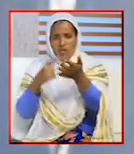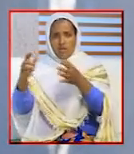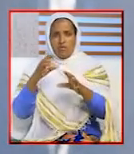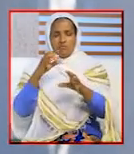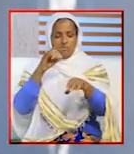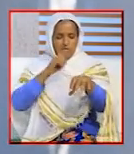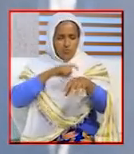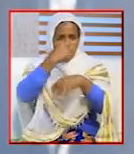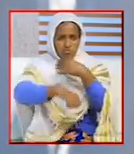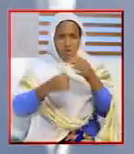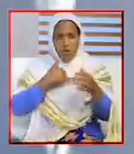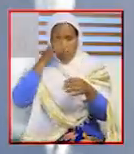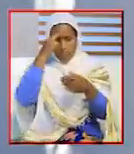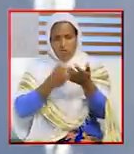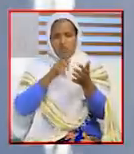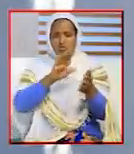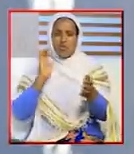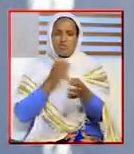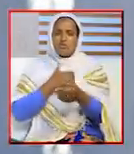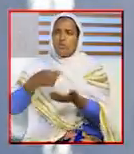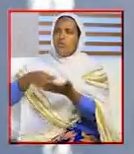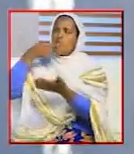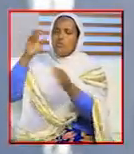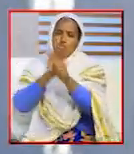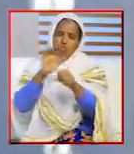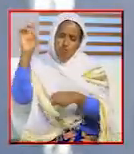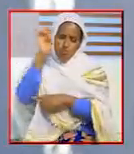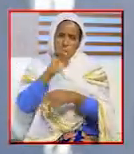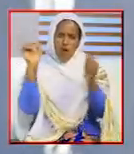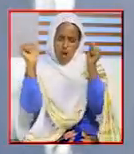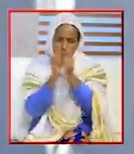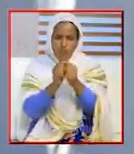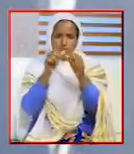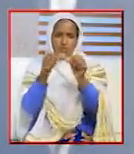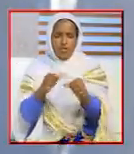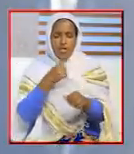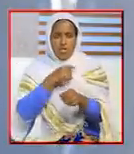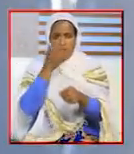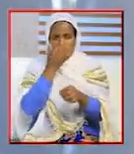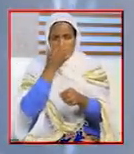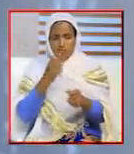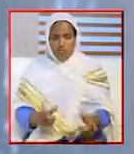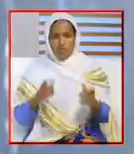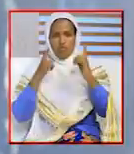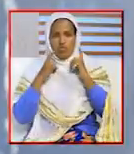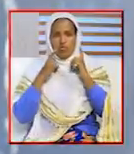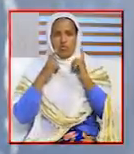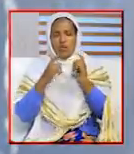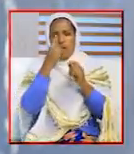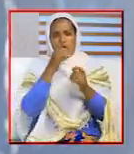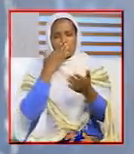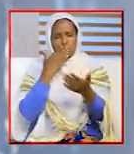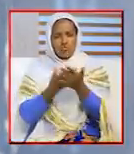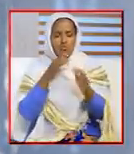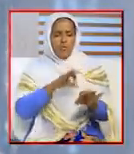ይሄንንም የሚሻማ ሆኖ ልጆቻችንን አቁርበን ቀኑ ሙሉ አብረን አንድ ልምድ ልንገራችሁ በዚህ እኔ በመኖርበት ከተማ ባዳማን ከተማ የሚኖር